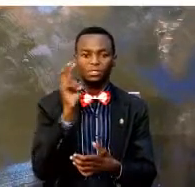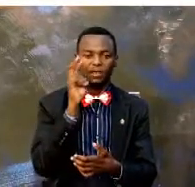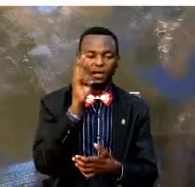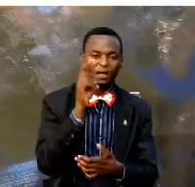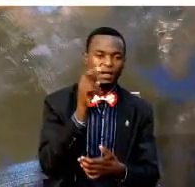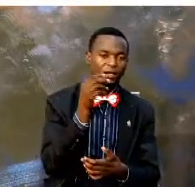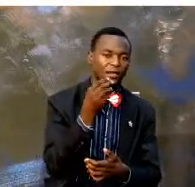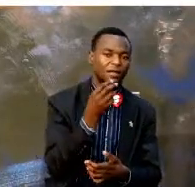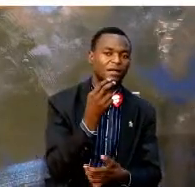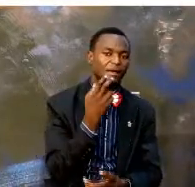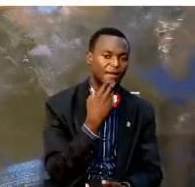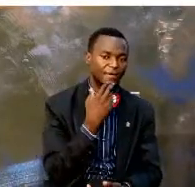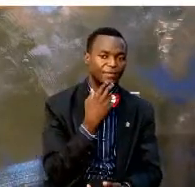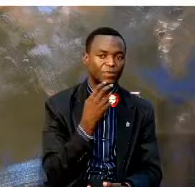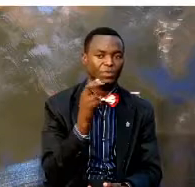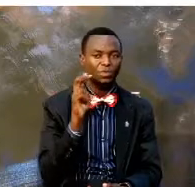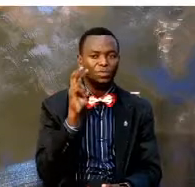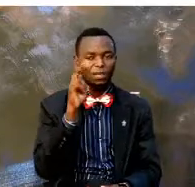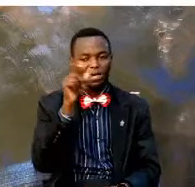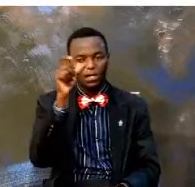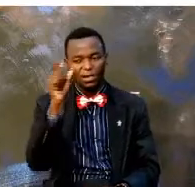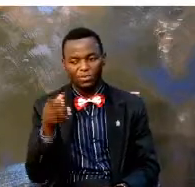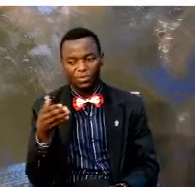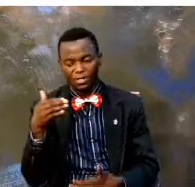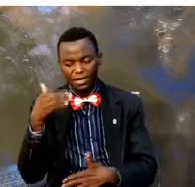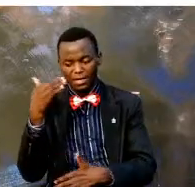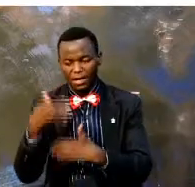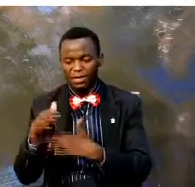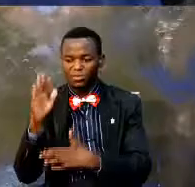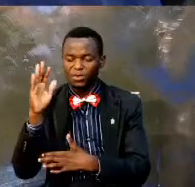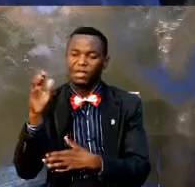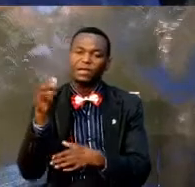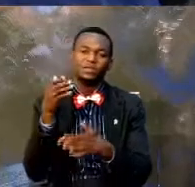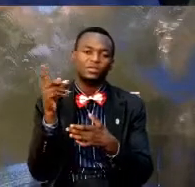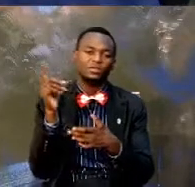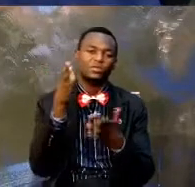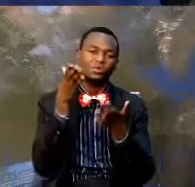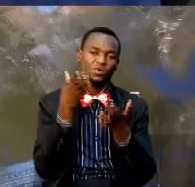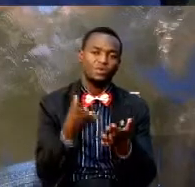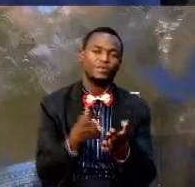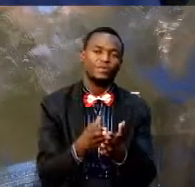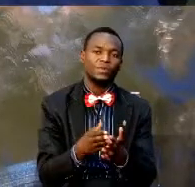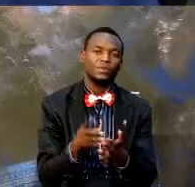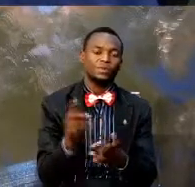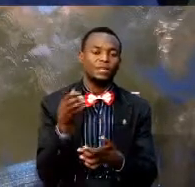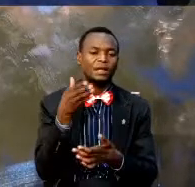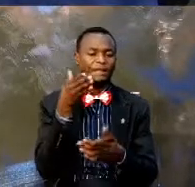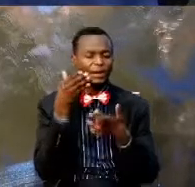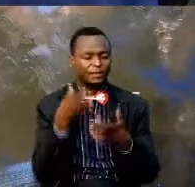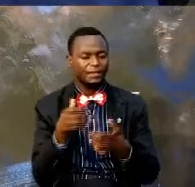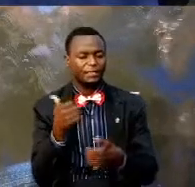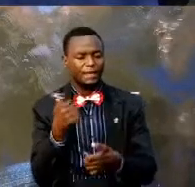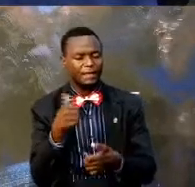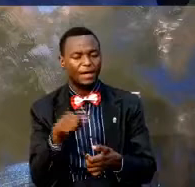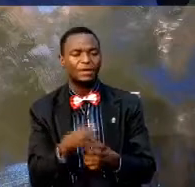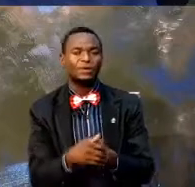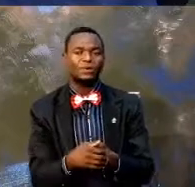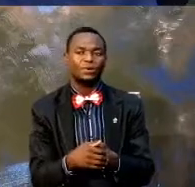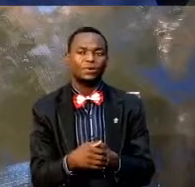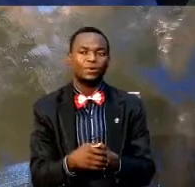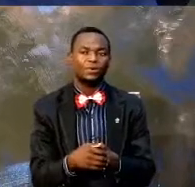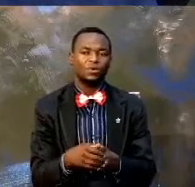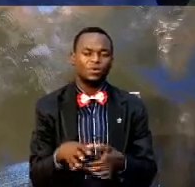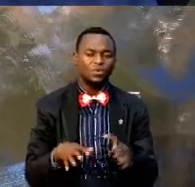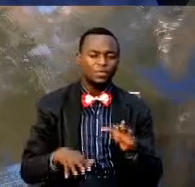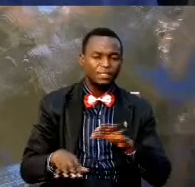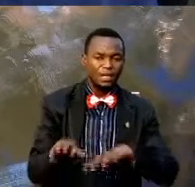wa kwako kwa sasa. Usiangalie mke uliye naye kwamba sio wa kwako kwa sasa. Usiangalie kwamba mpaka sasa bado unavuta sigara.